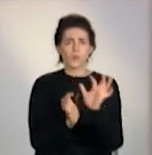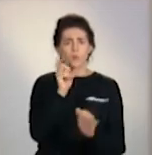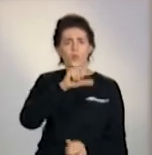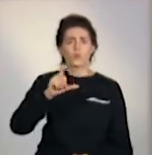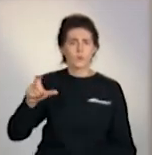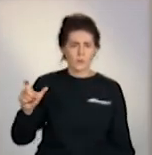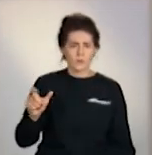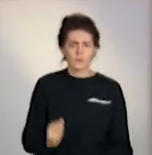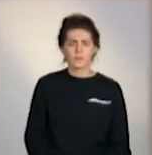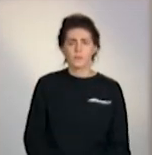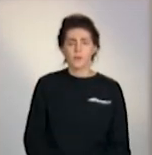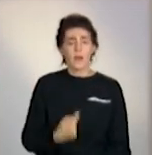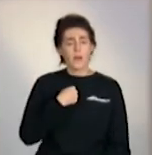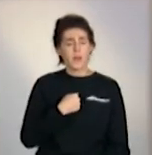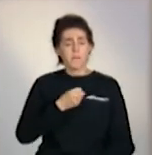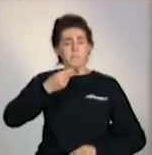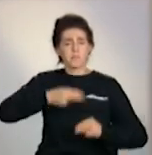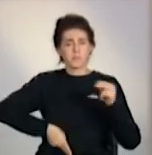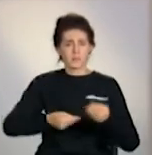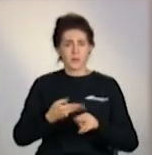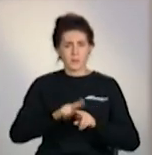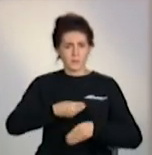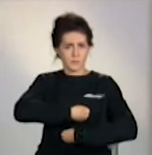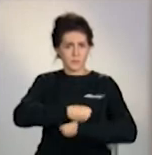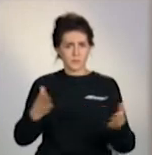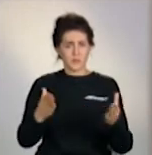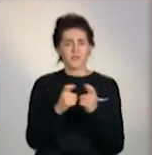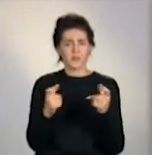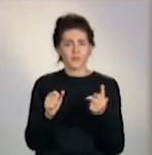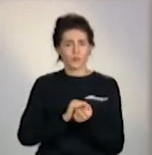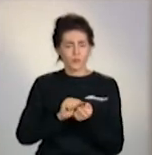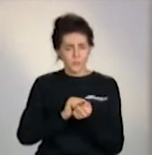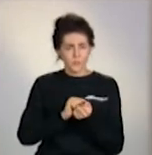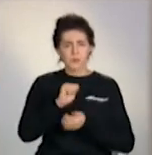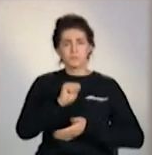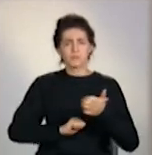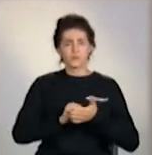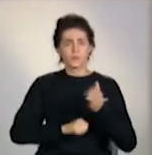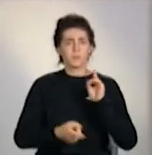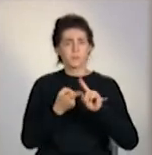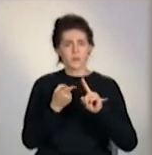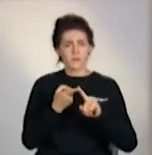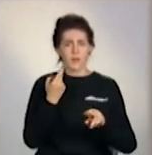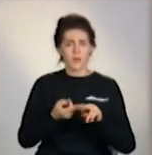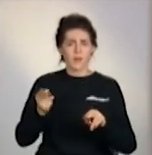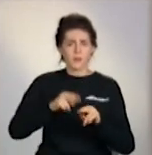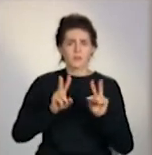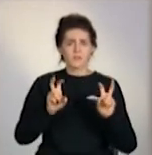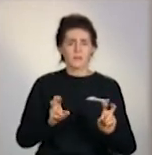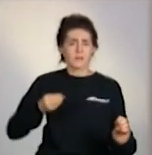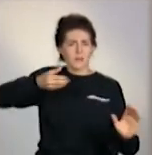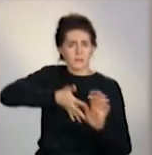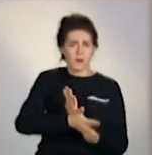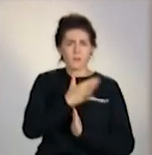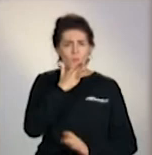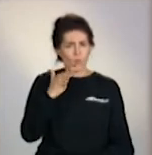Почему мы перестали разносить квитанции? Во-первых, это как бы затратная